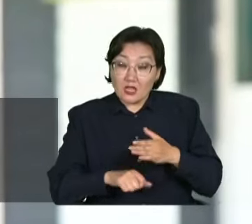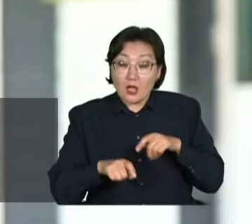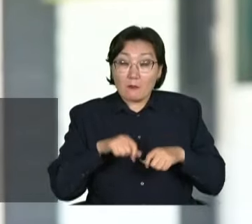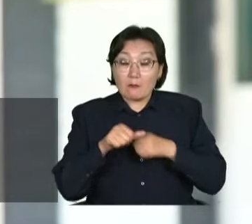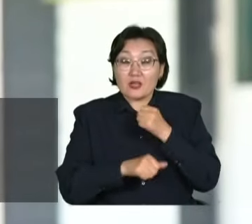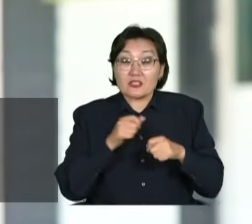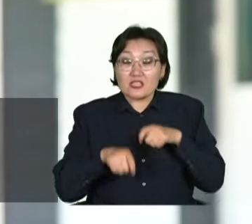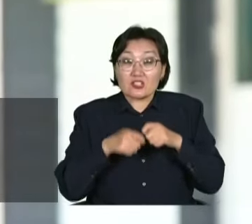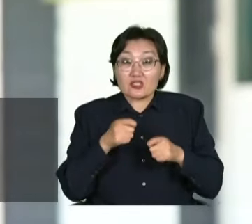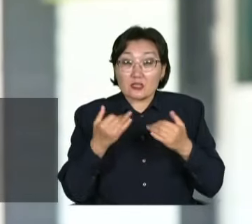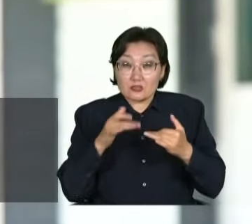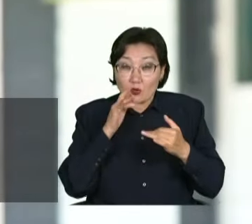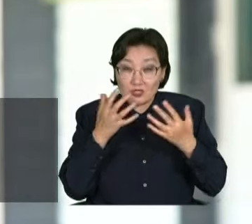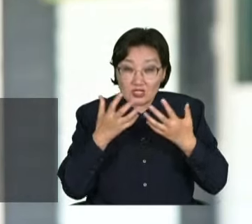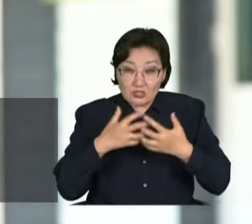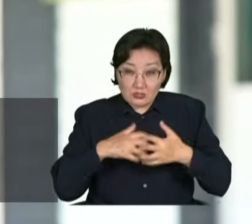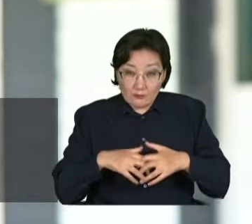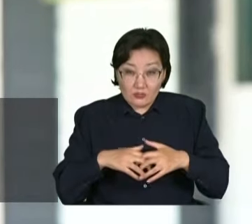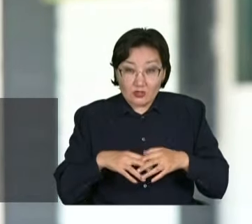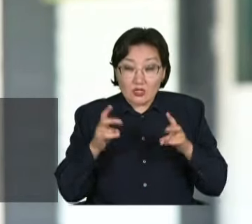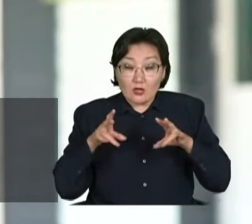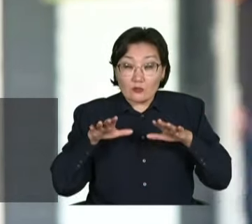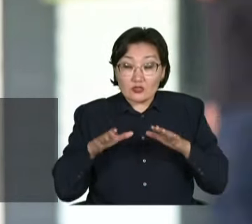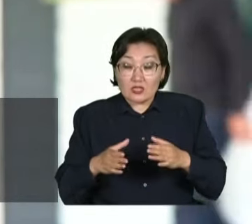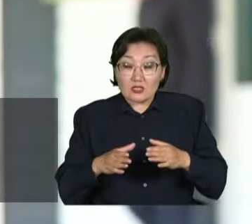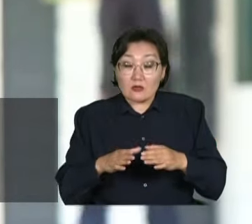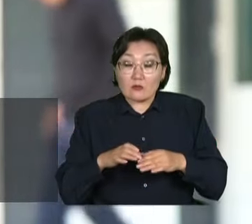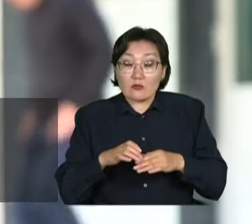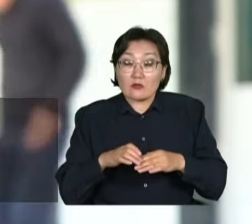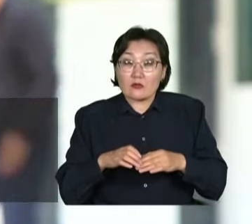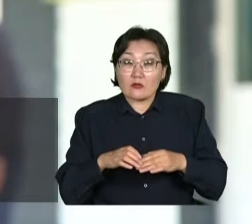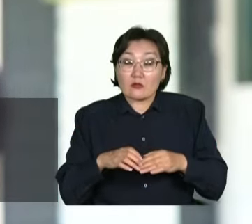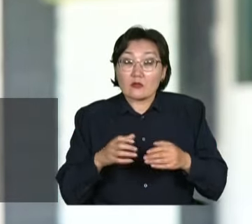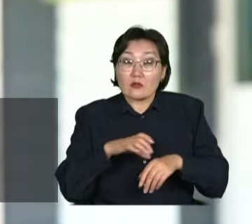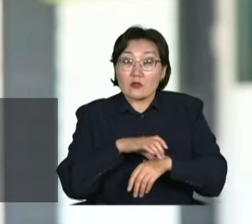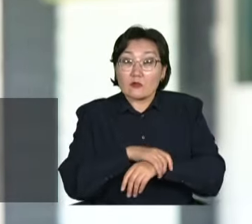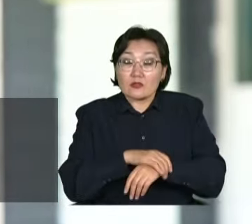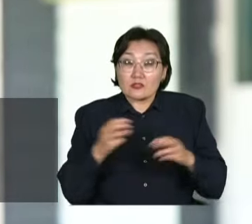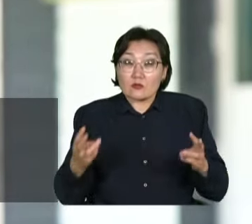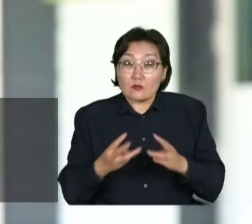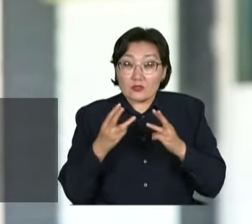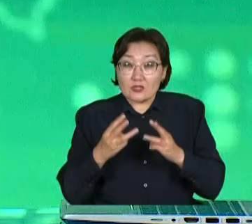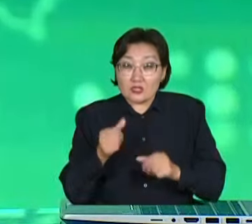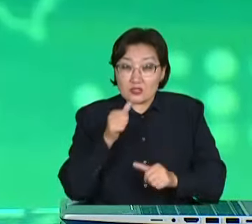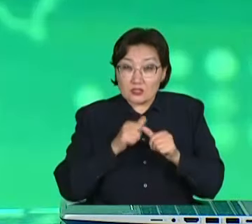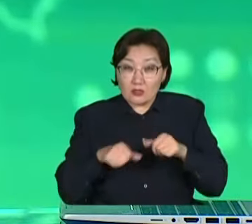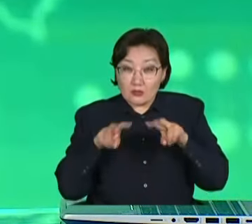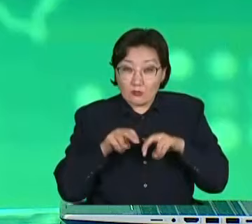материалдық шығыны қазіргі уақытта анықталуда. Оқиға орны анықтаушымен өрт сынақ лабораториясы жолданды.